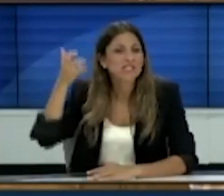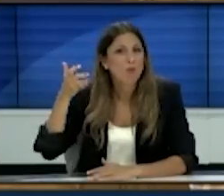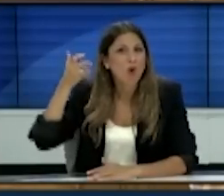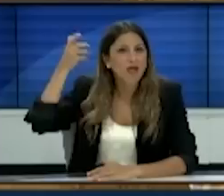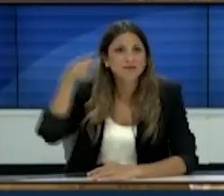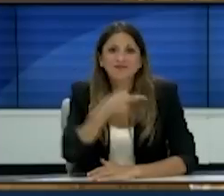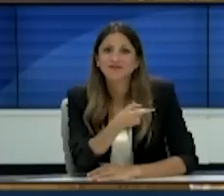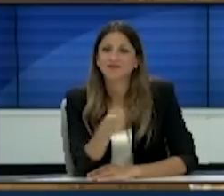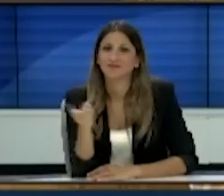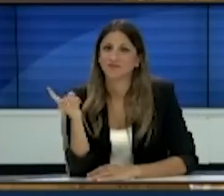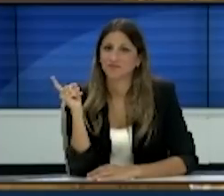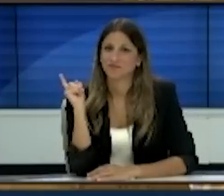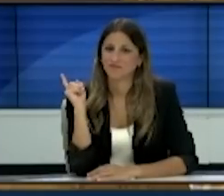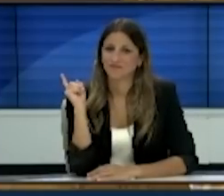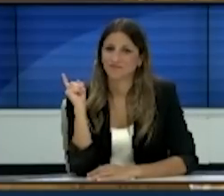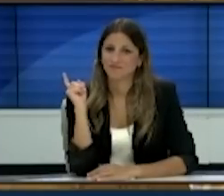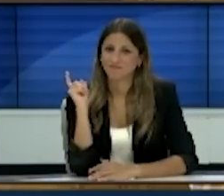διανοούμενους.